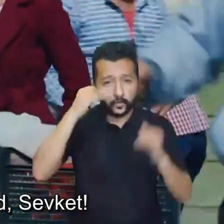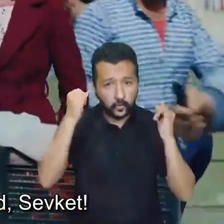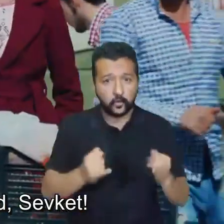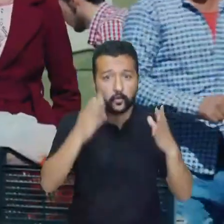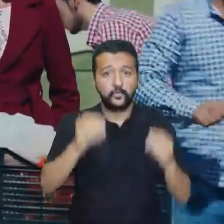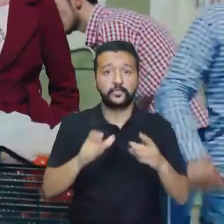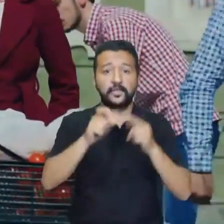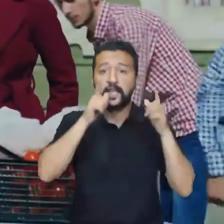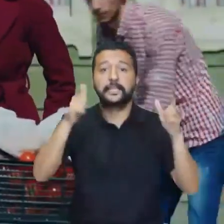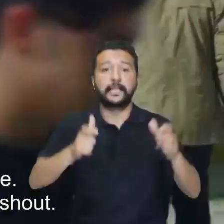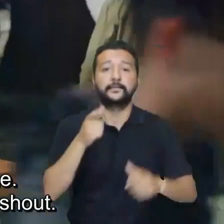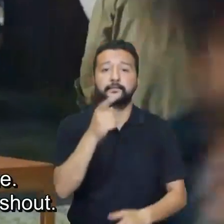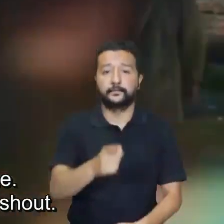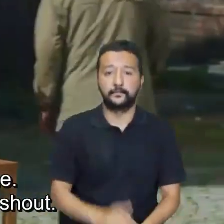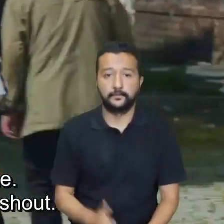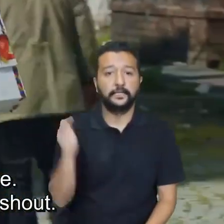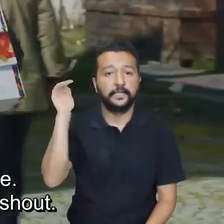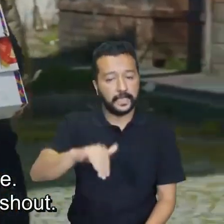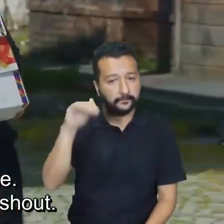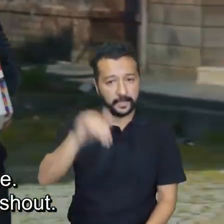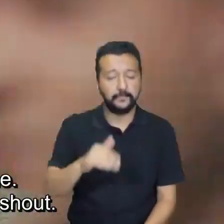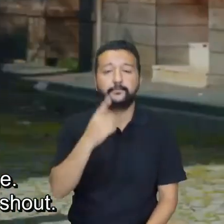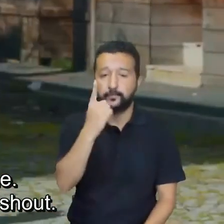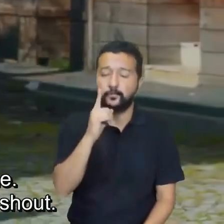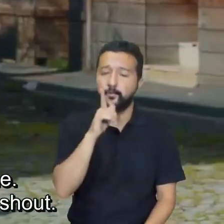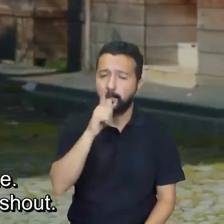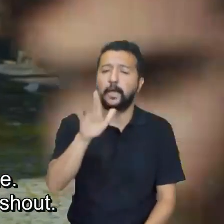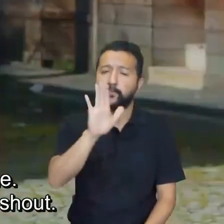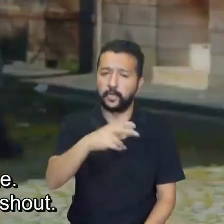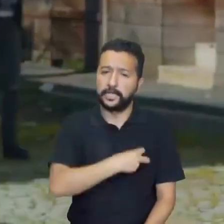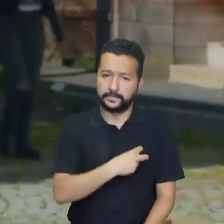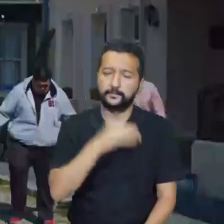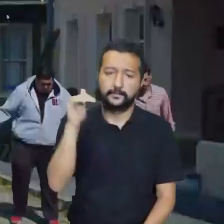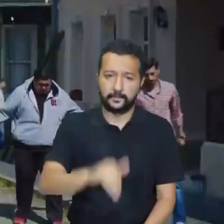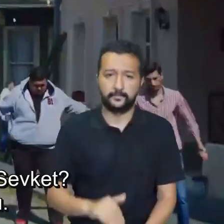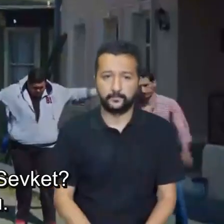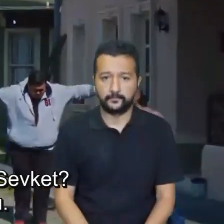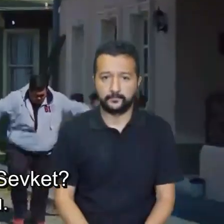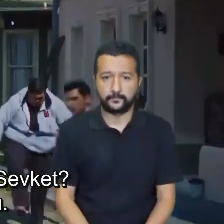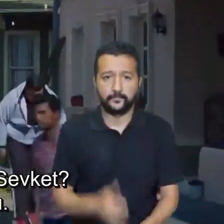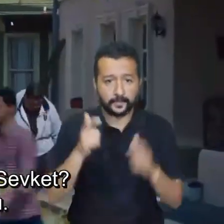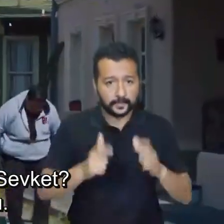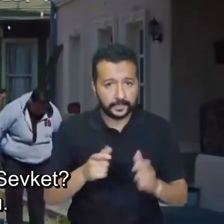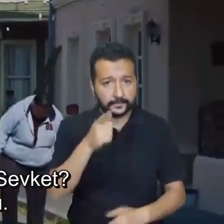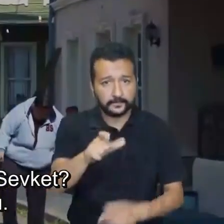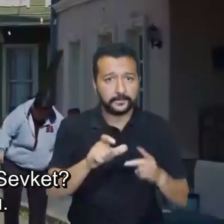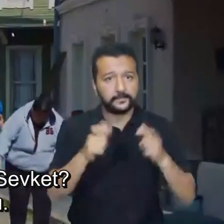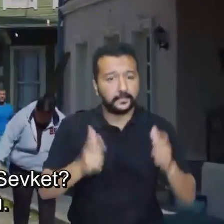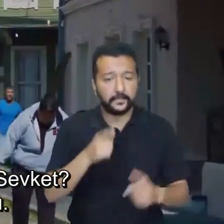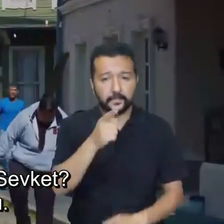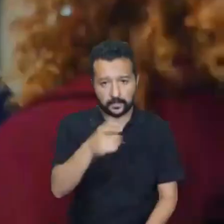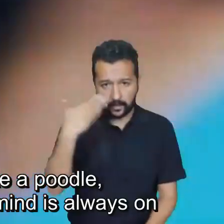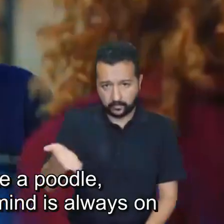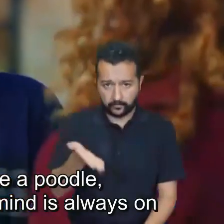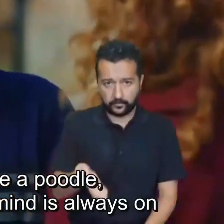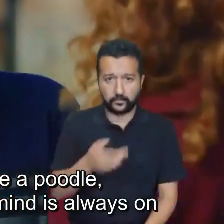olmasın Şevket. Neredesin? Geldim bir tanem geldim. Bağırma aşkım bağırma. Kutularla koşturdu. Neredesin sen Şevket?